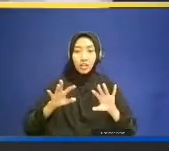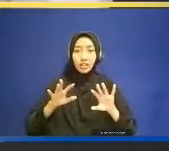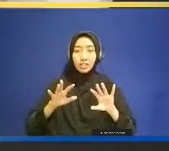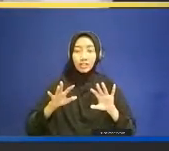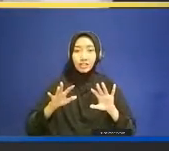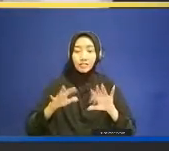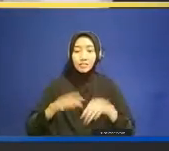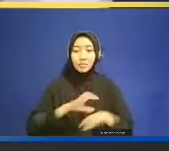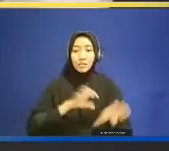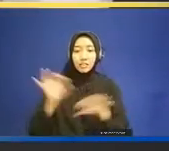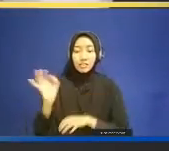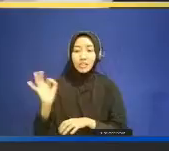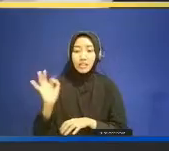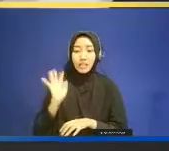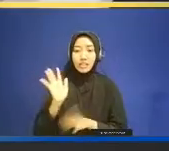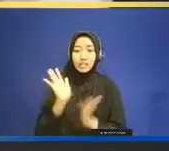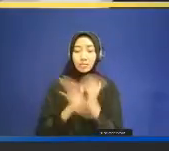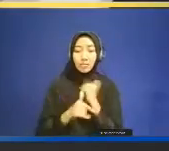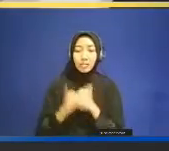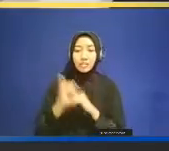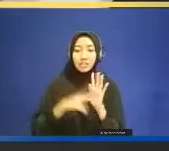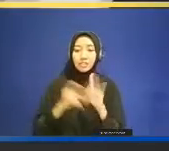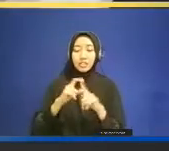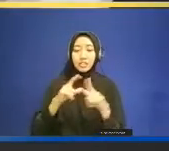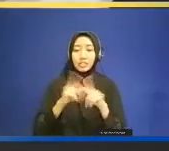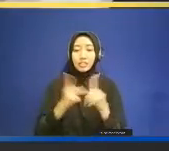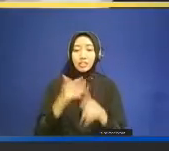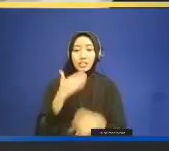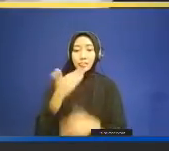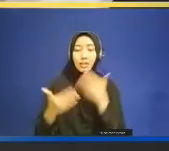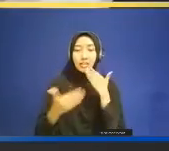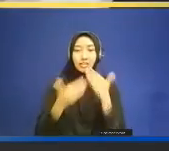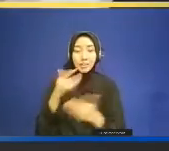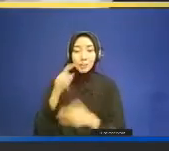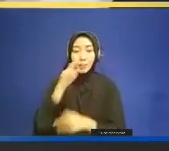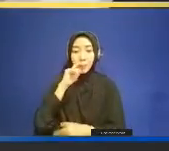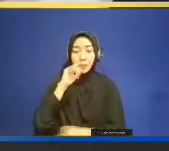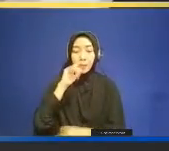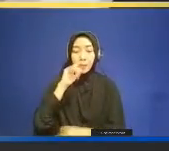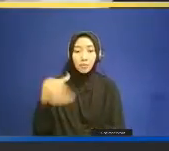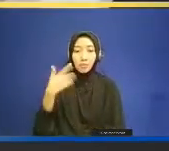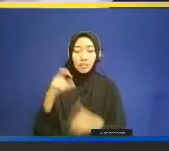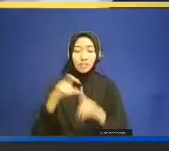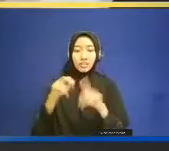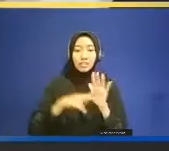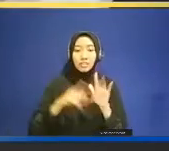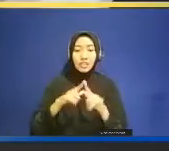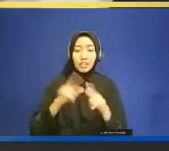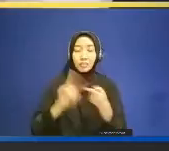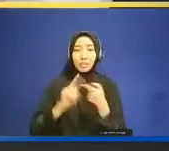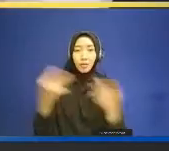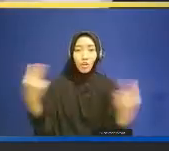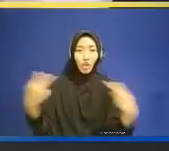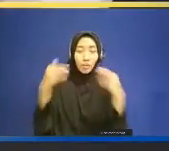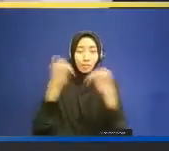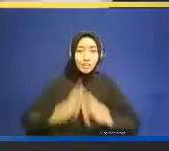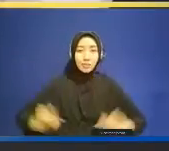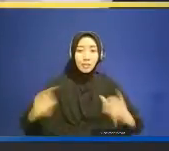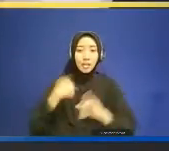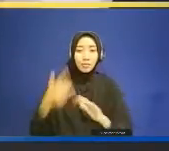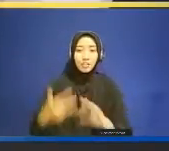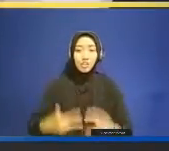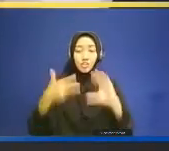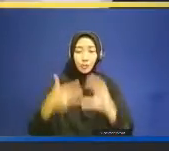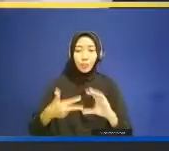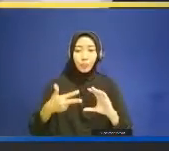nanti saya kembalikan Acaranya ke Indah Prima kasih Bapak sekali Anda juga Dina Terima kasih teman-teman yang sudah menonton bersama kami di Sumba